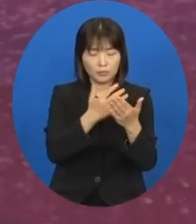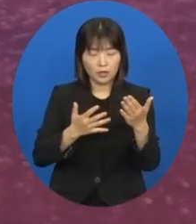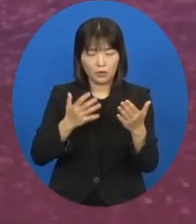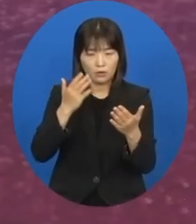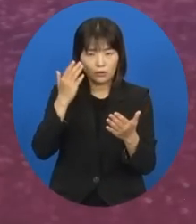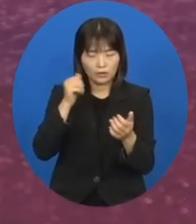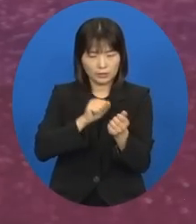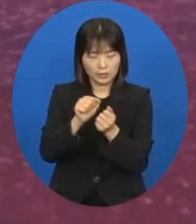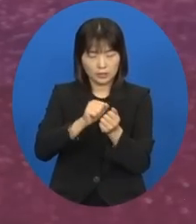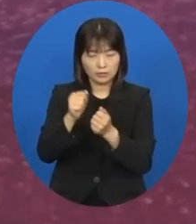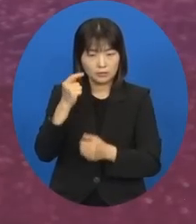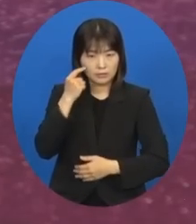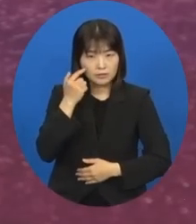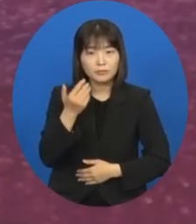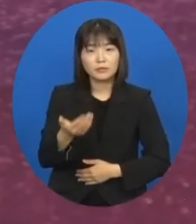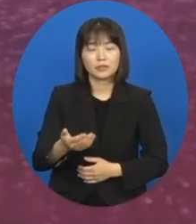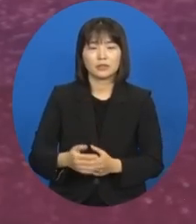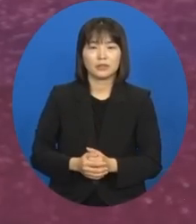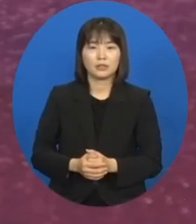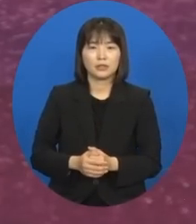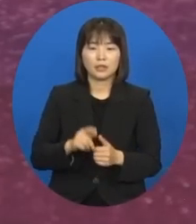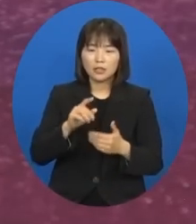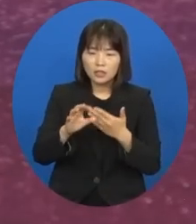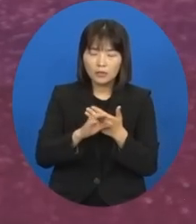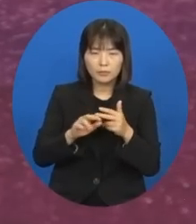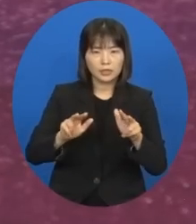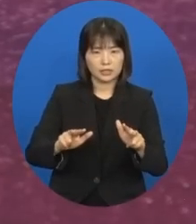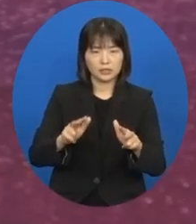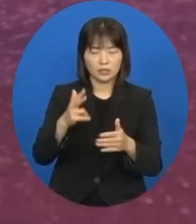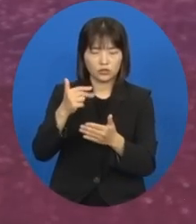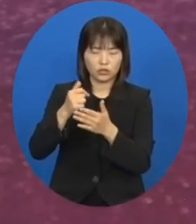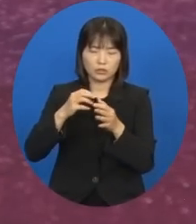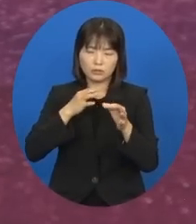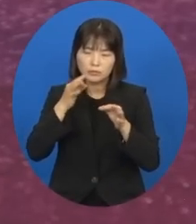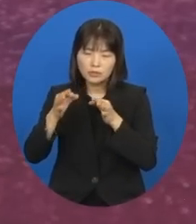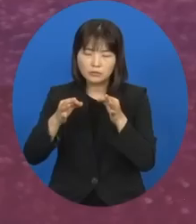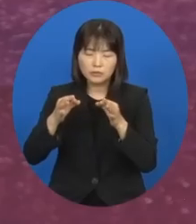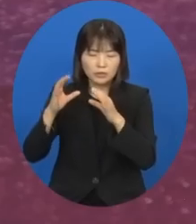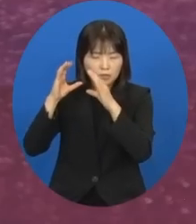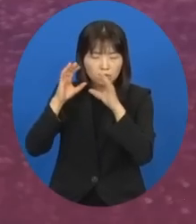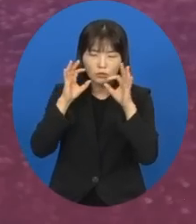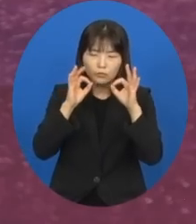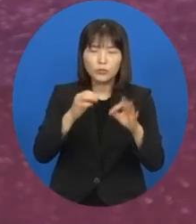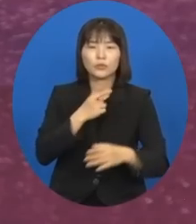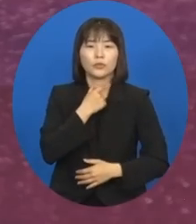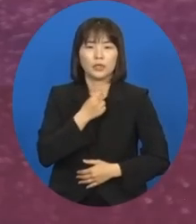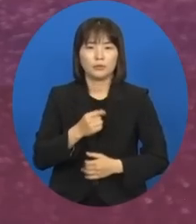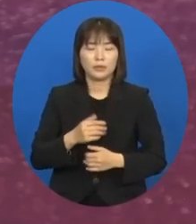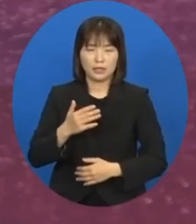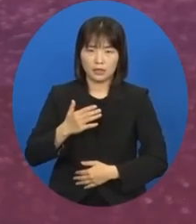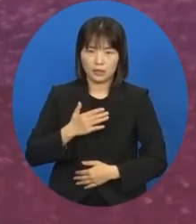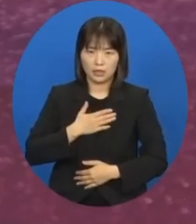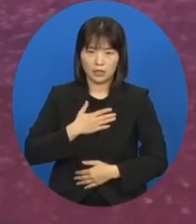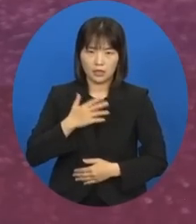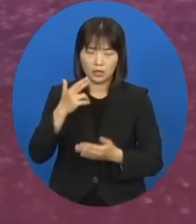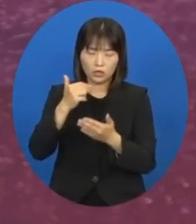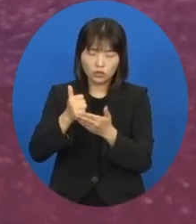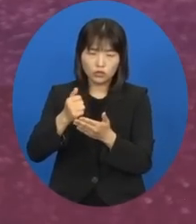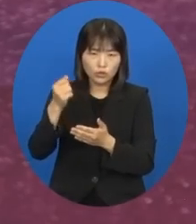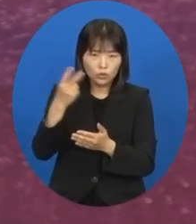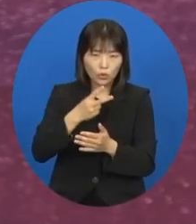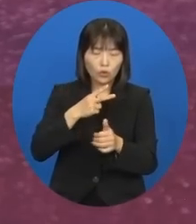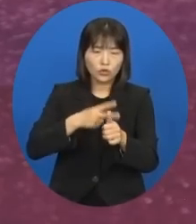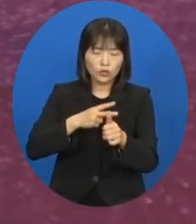씻으셨습니까 그렇다면 이제 주의 음성을 들어보시기 바랍니다 내가 주와 또는